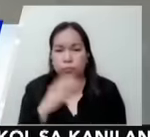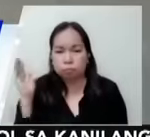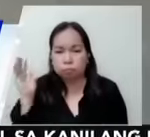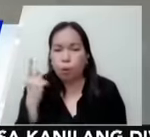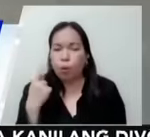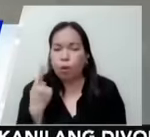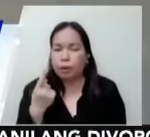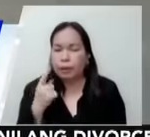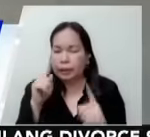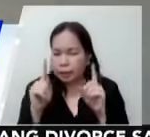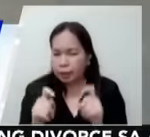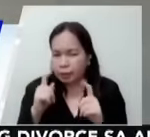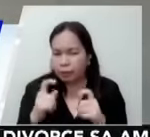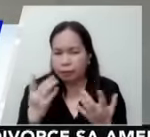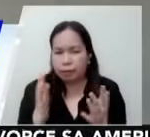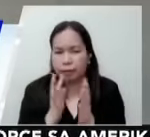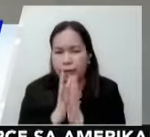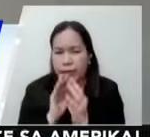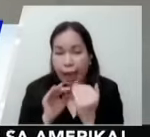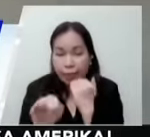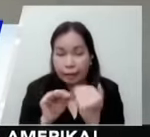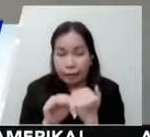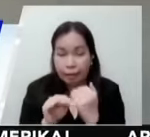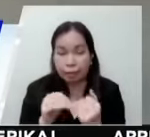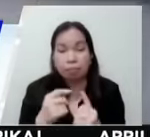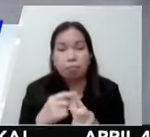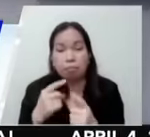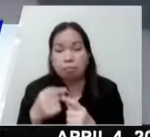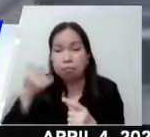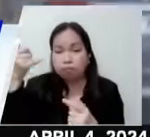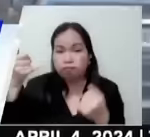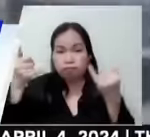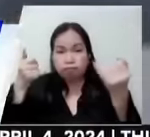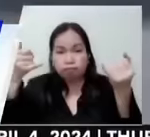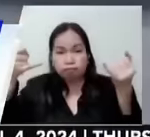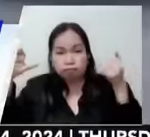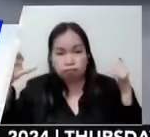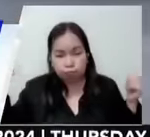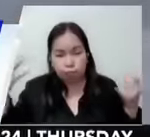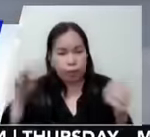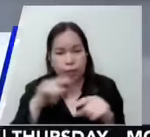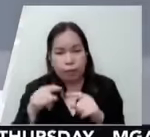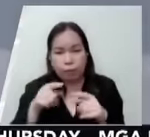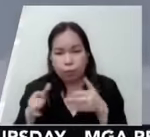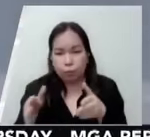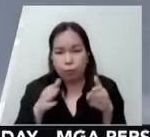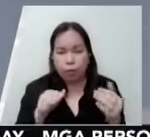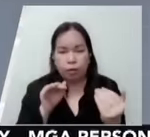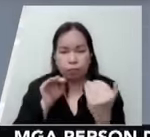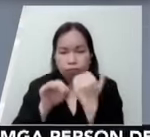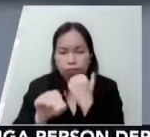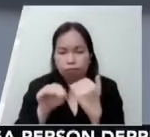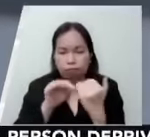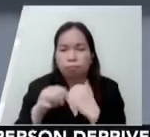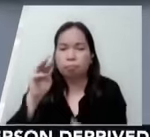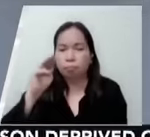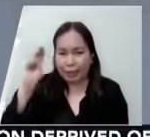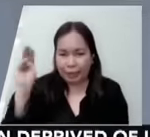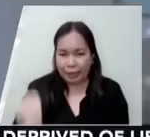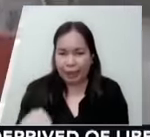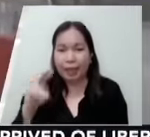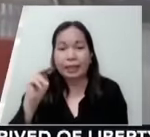daw lalagyan ng CCTV ang ibang daanan sa Metro Manila. Para sa GMA Integrated News,